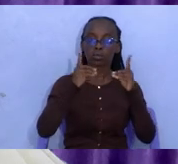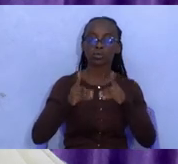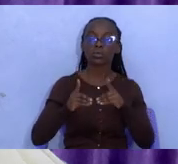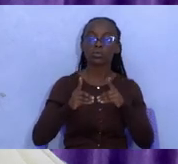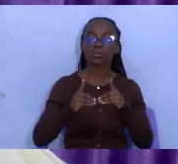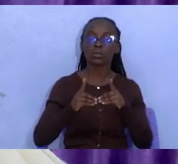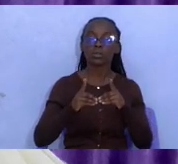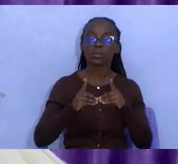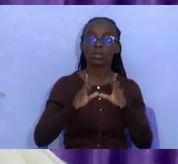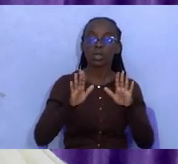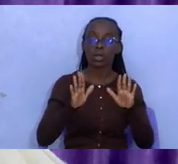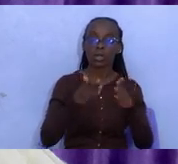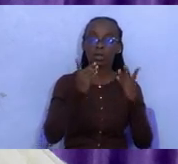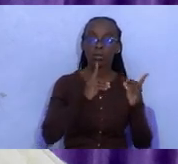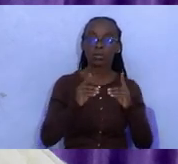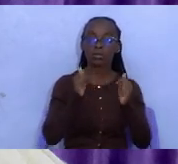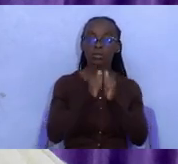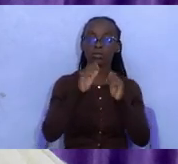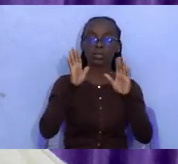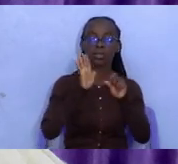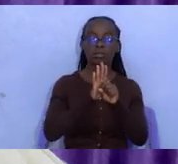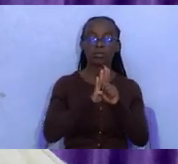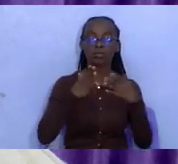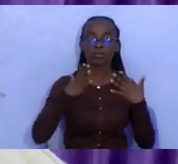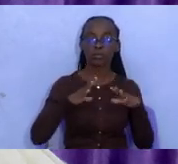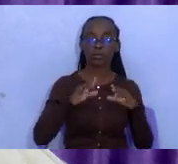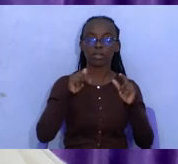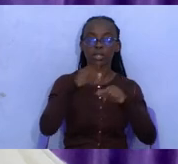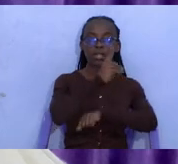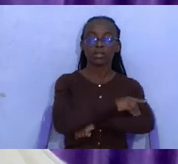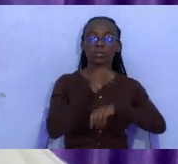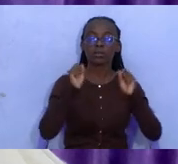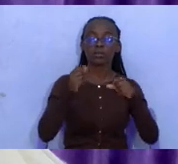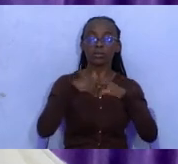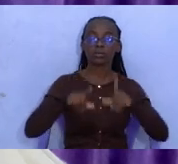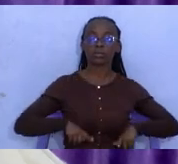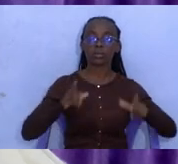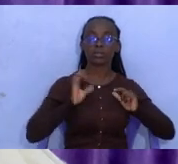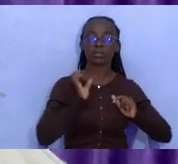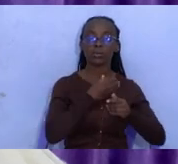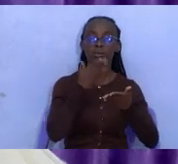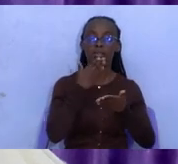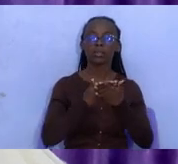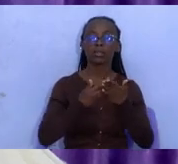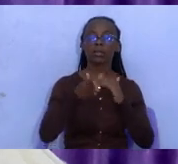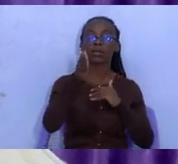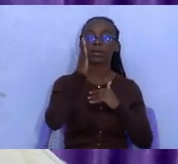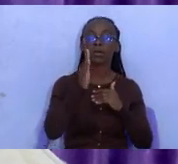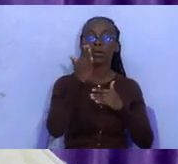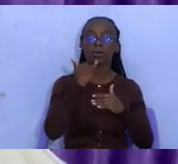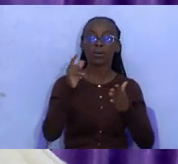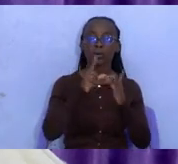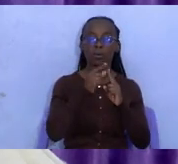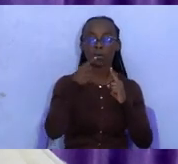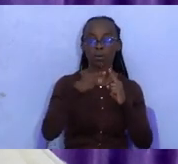Vile ulitenda na watu wengi hata leo inawezekana na maisha yetu. Bwana tunakushukuru kwa sababu ya neno lako